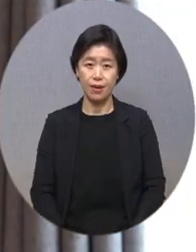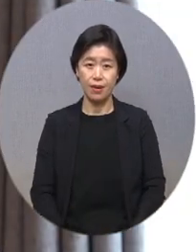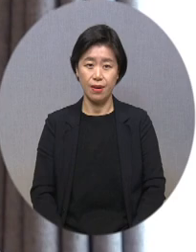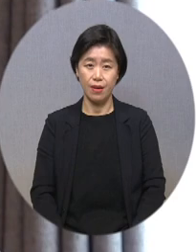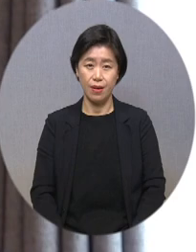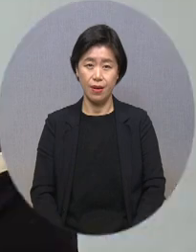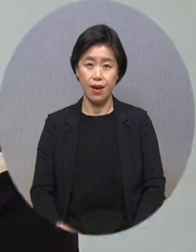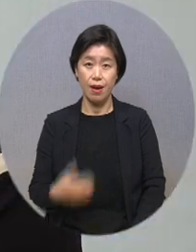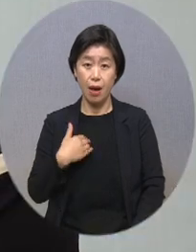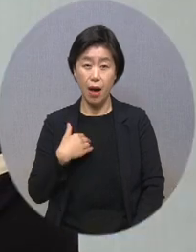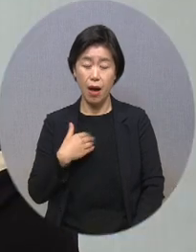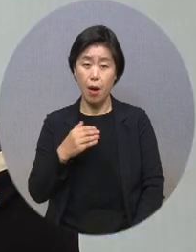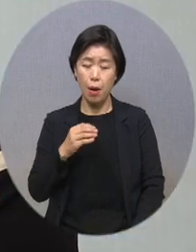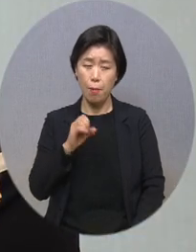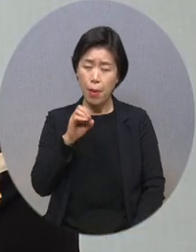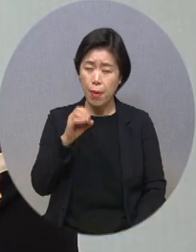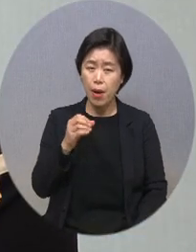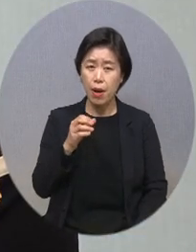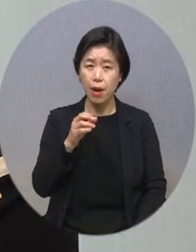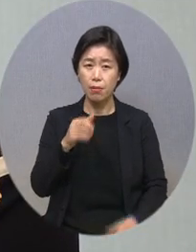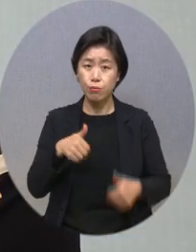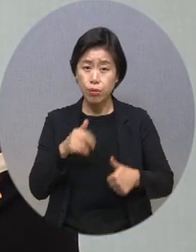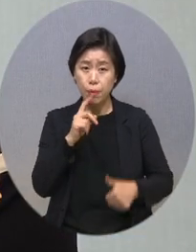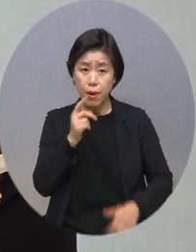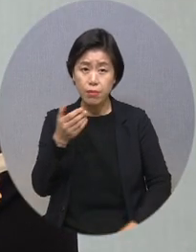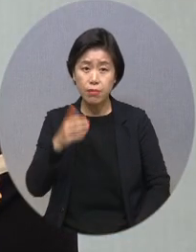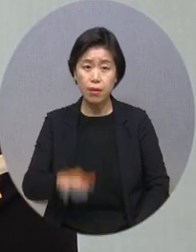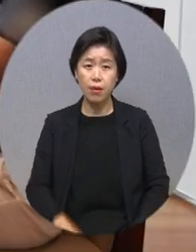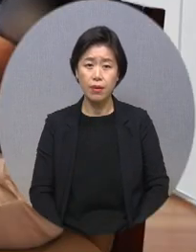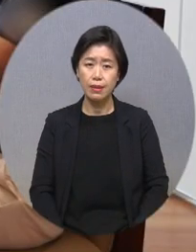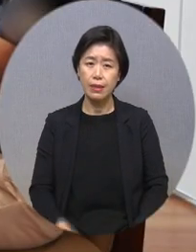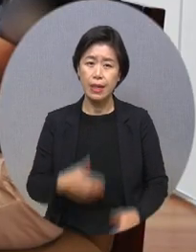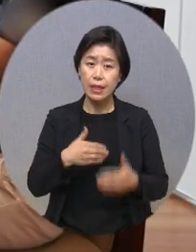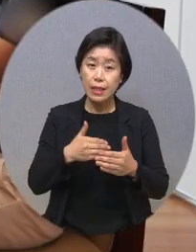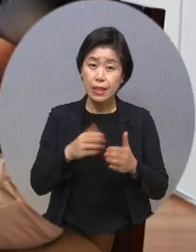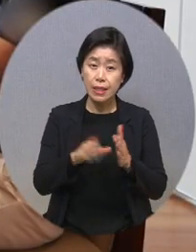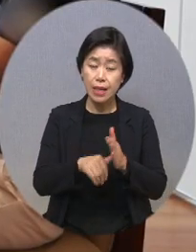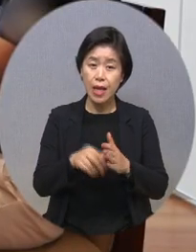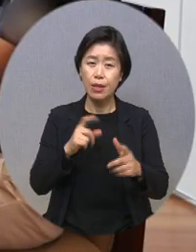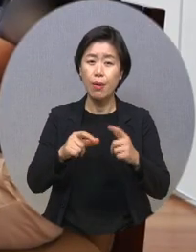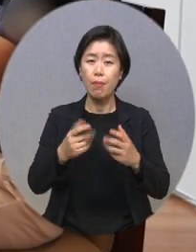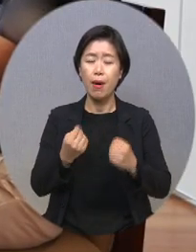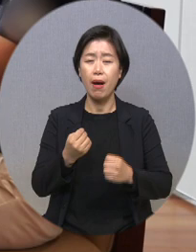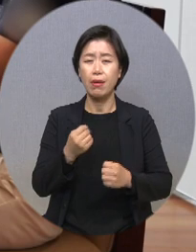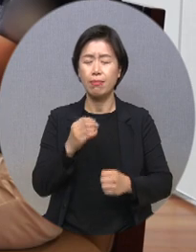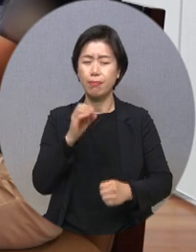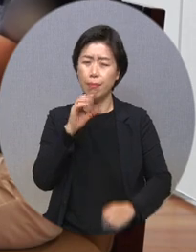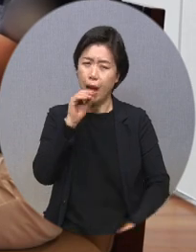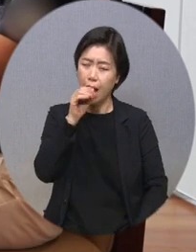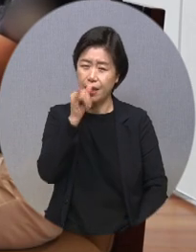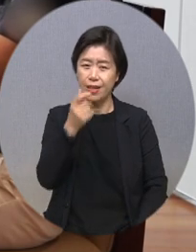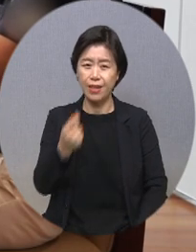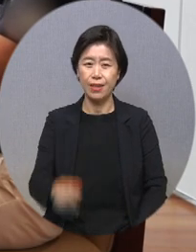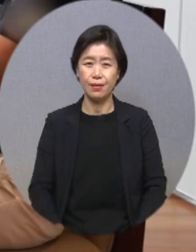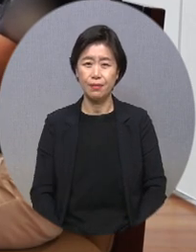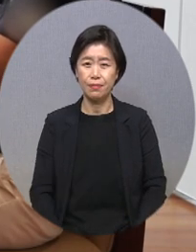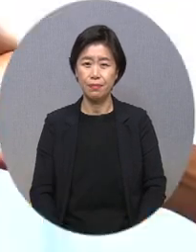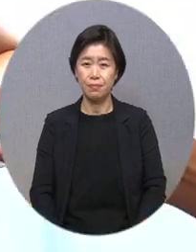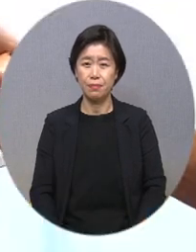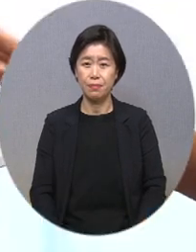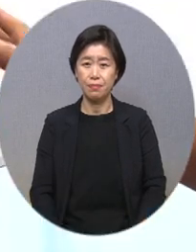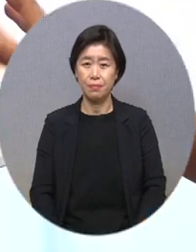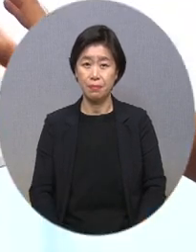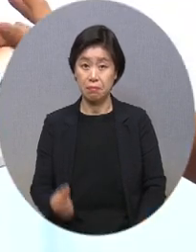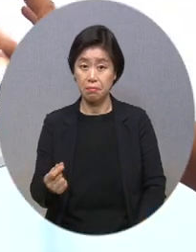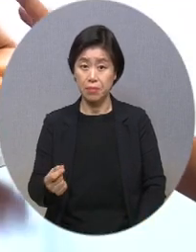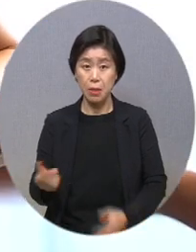말을 많이 해야 된다. 아니 근데 말이 없는 스타일은 아닌데 긴장하면 더 많이 하는 거야. 아니 오히려 영훈이가 조금 긴장해. 영훈이 아까 영훈이 긴장했어. 엄청. 아니